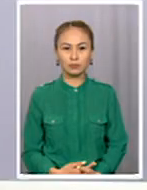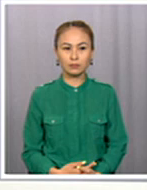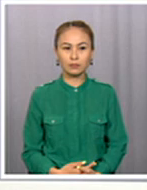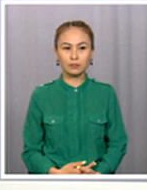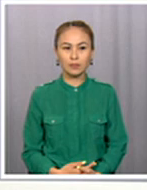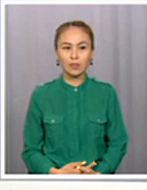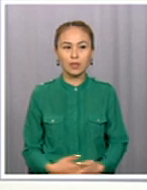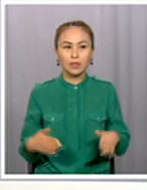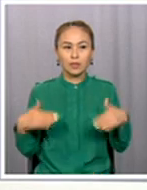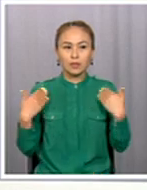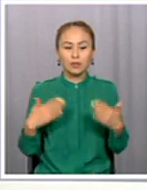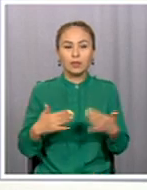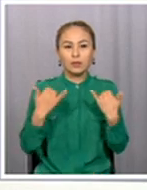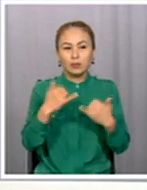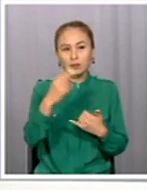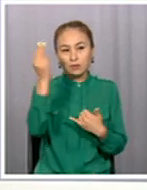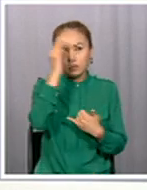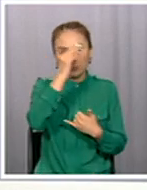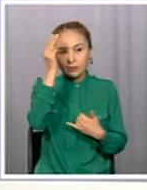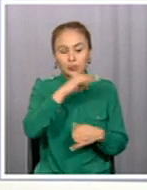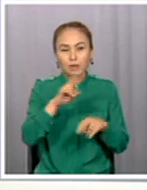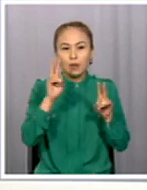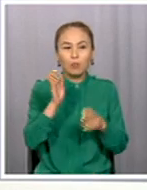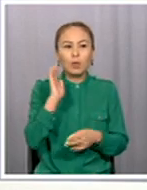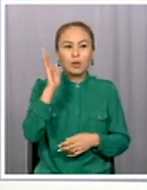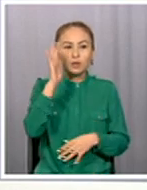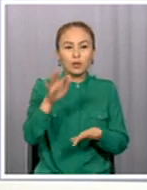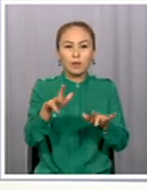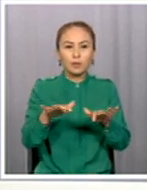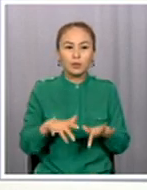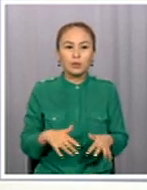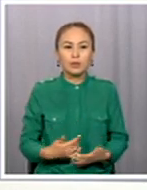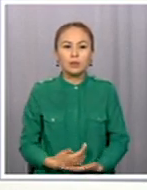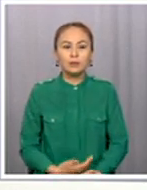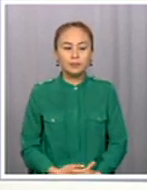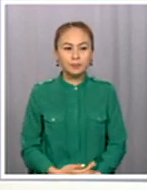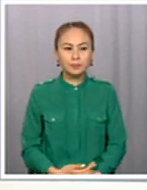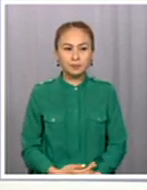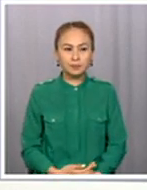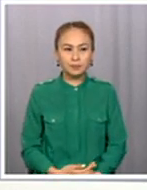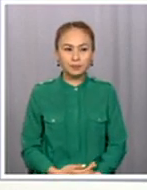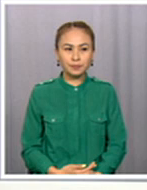Сәлеметсіңдер ме? Бүгінгі сабағымыздың тақырыбы – болашақ компьютерлер.